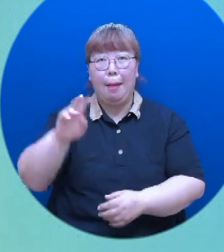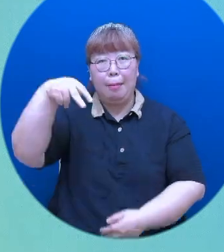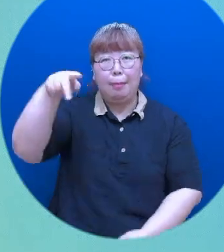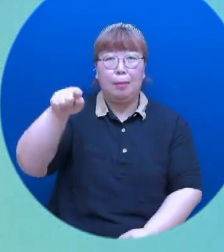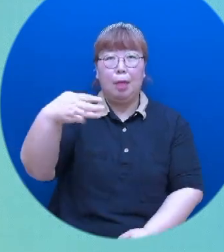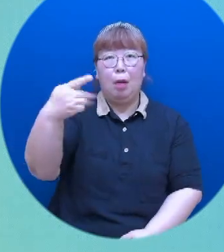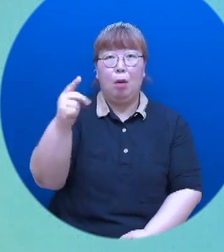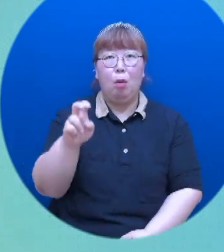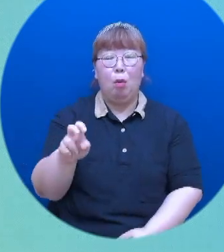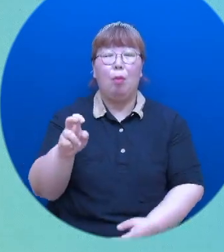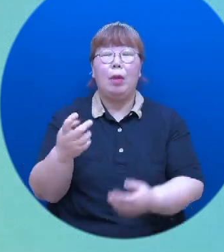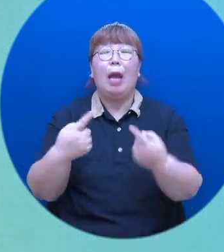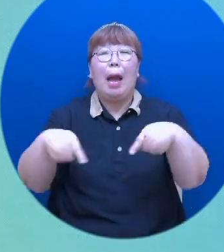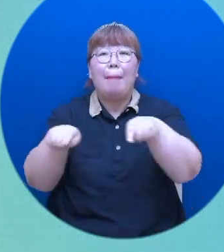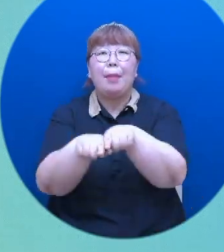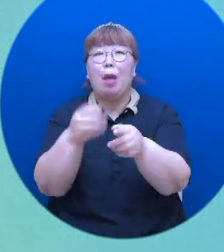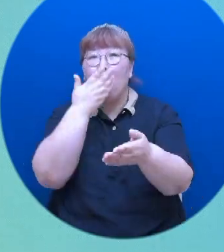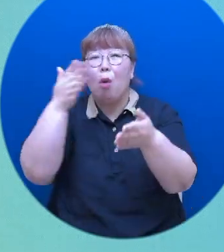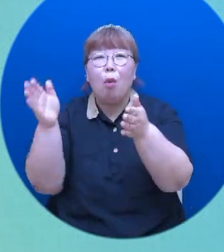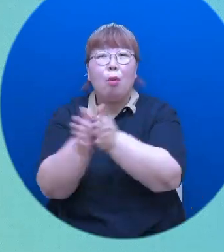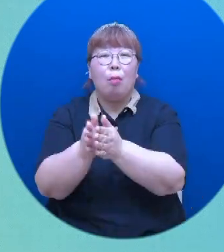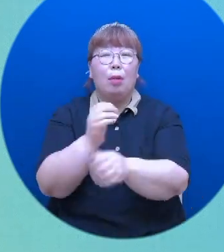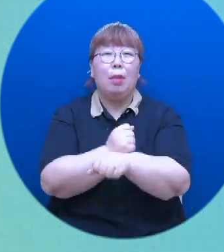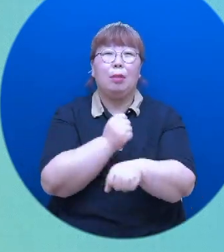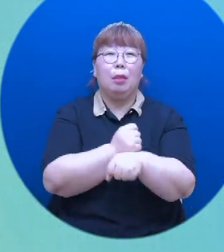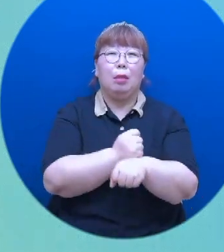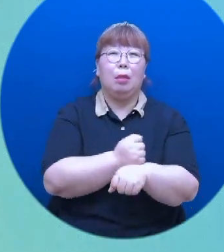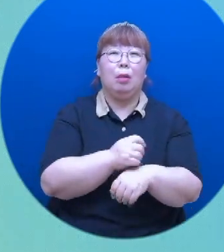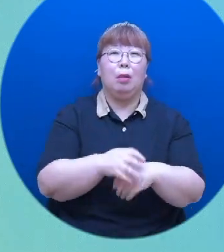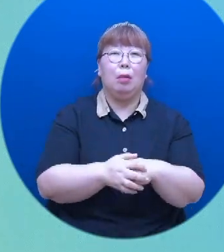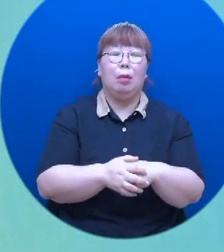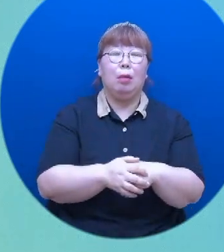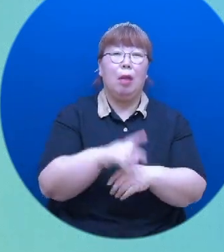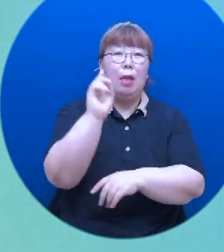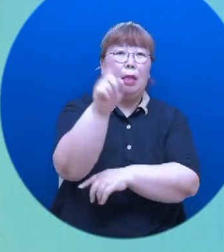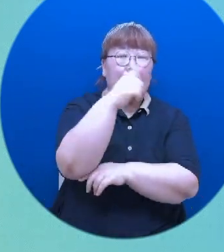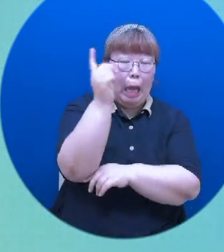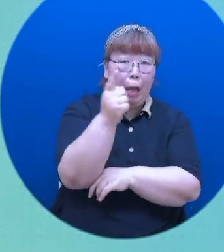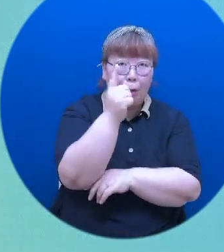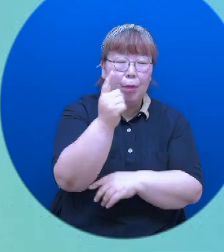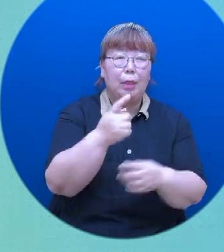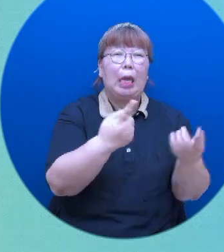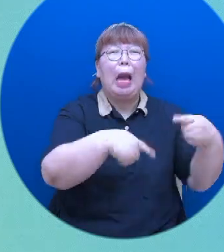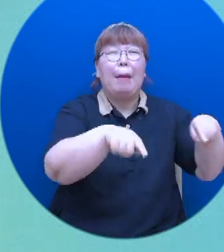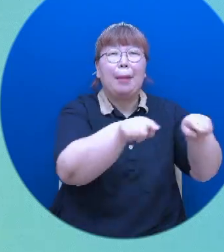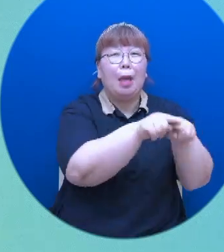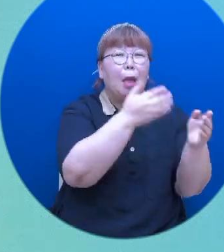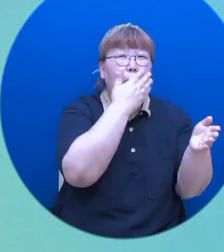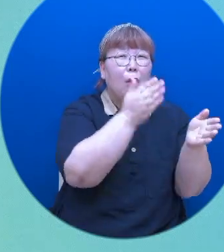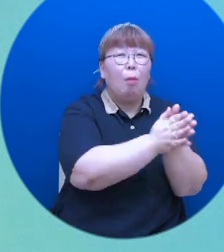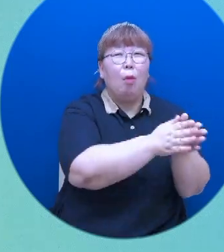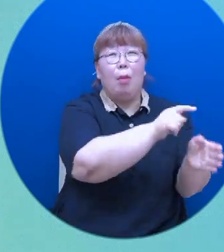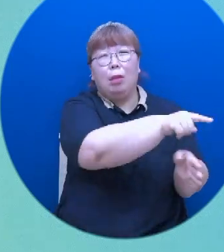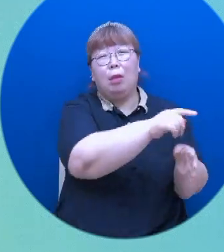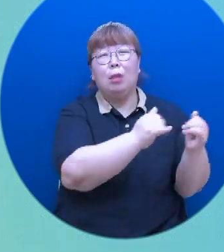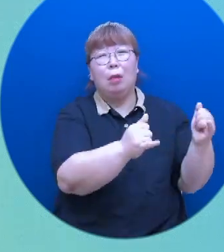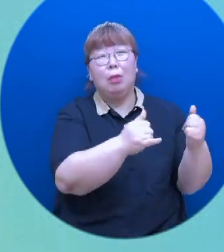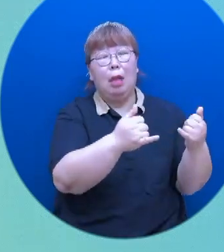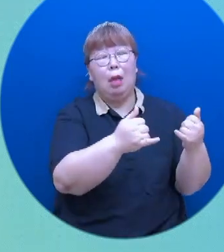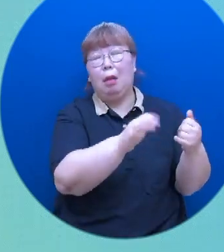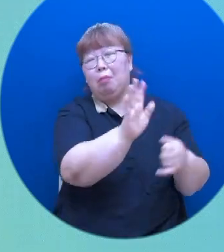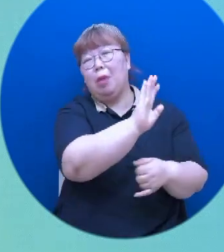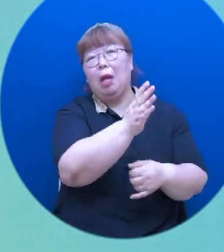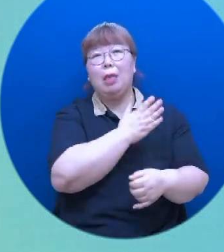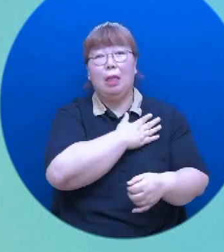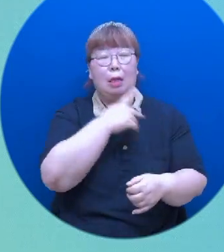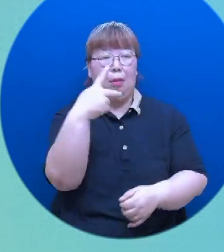하는 사람 누굽니까? 다윗의 책사, 다윗의 참모, 다윗의 전술가입니다. 성경은 그가 전쟁을